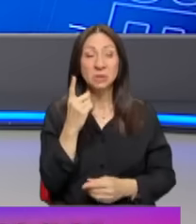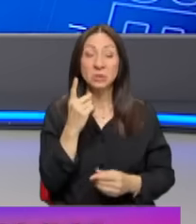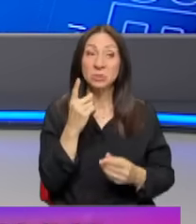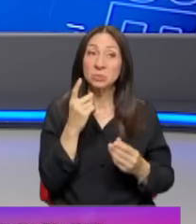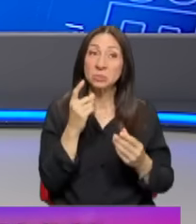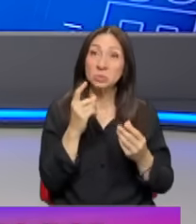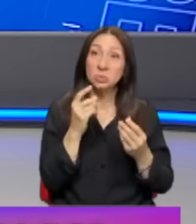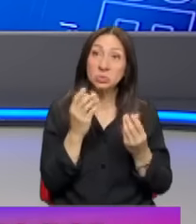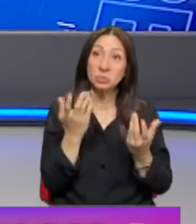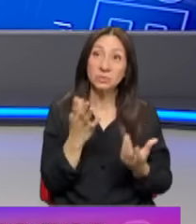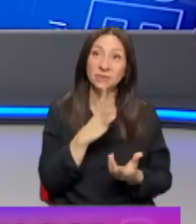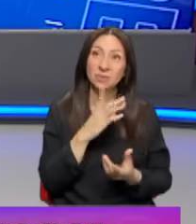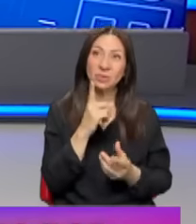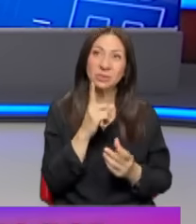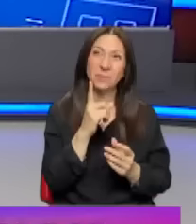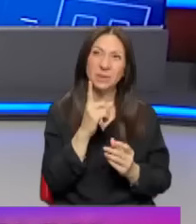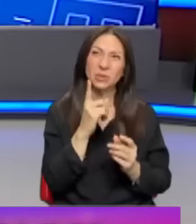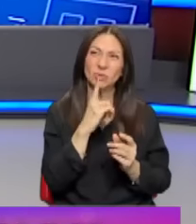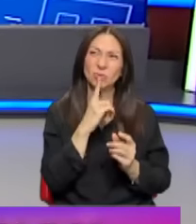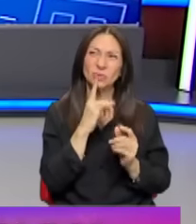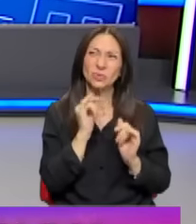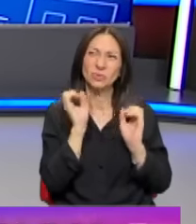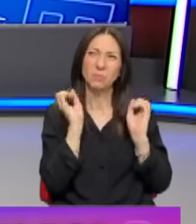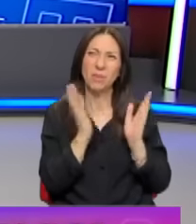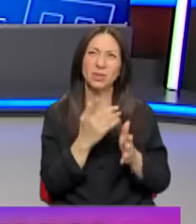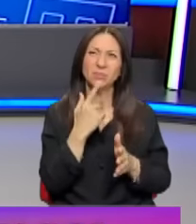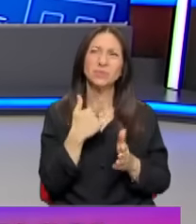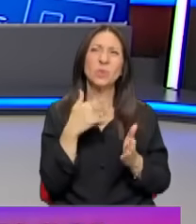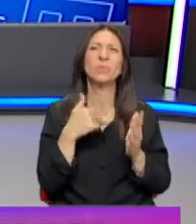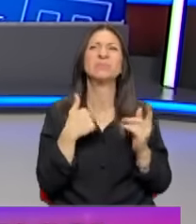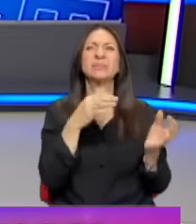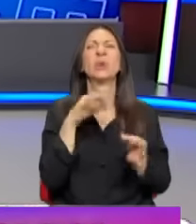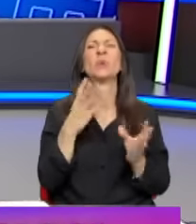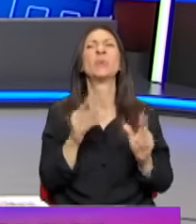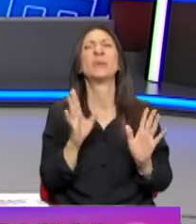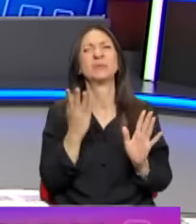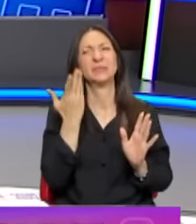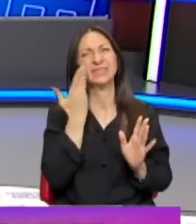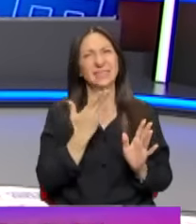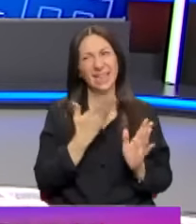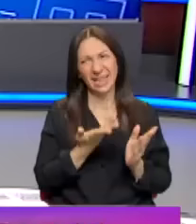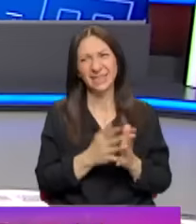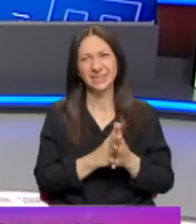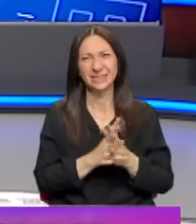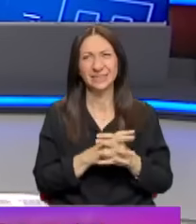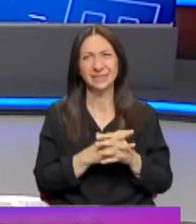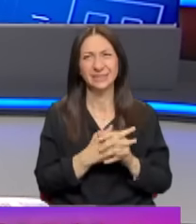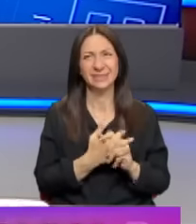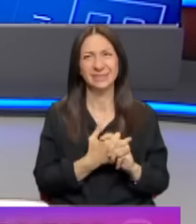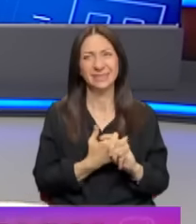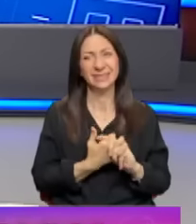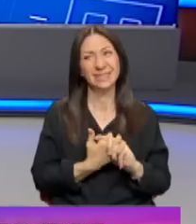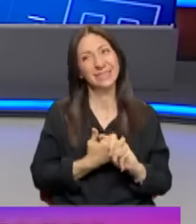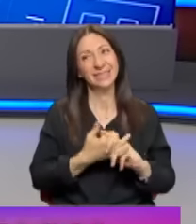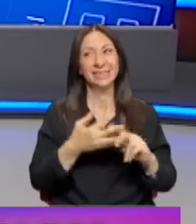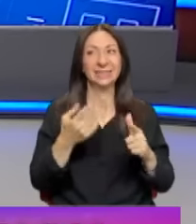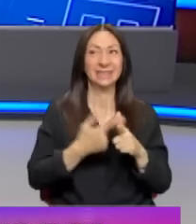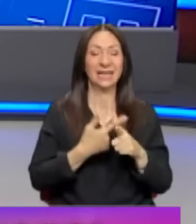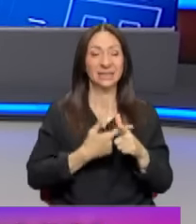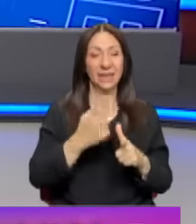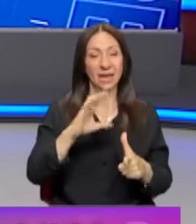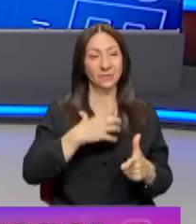varsa demiş, orada biraz beddua etmiş. Onu okumayalım. Biz vesilesi olmayalım sevgili izleyenler. Yani